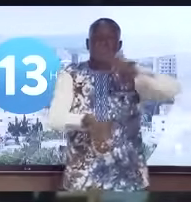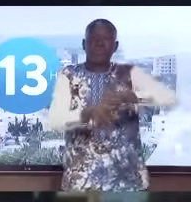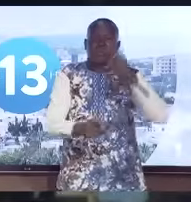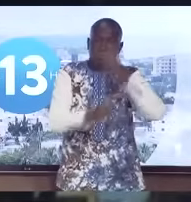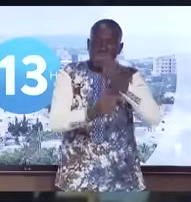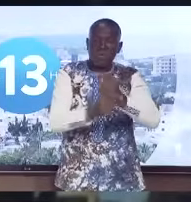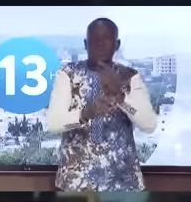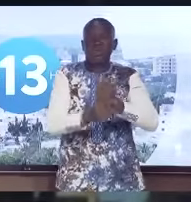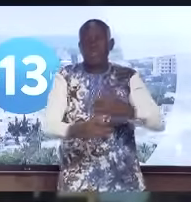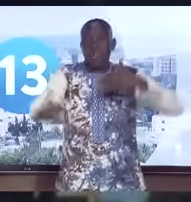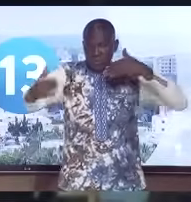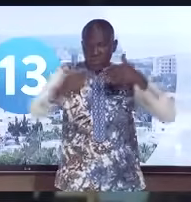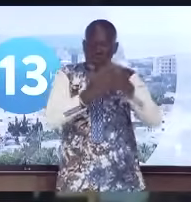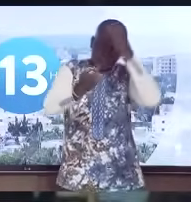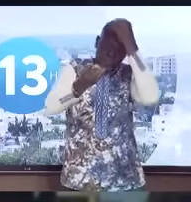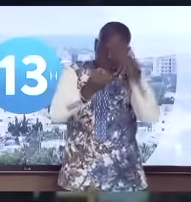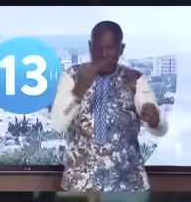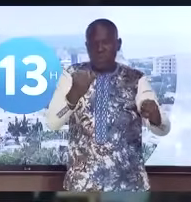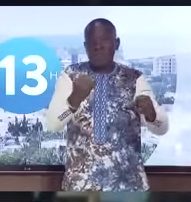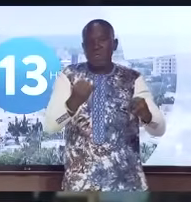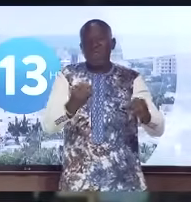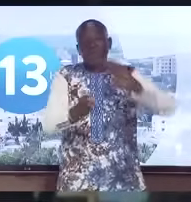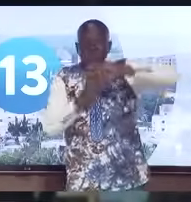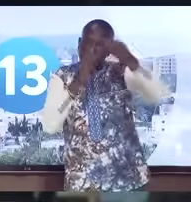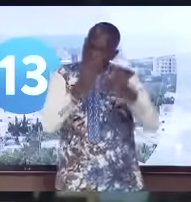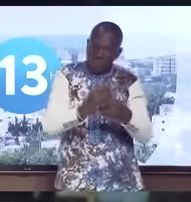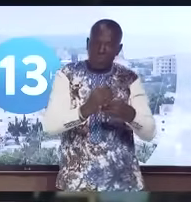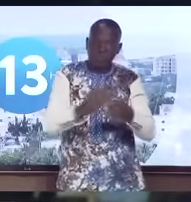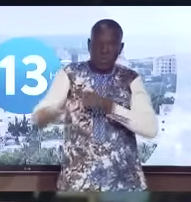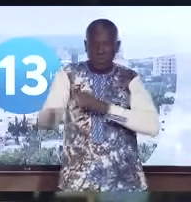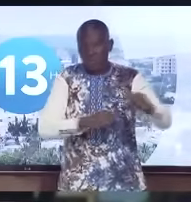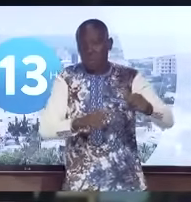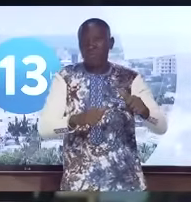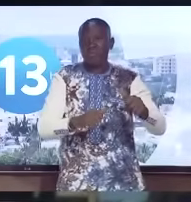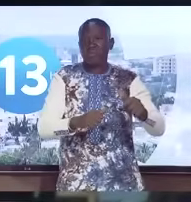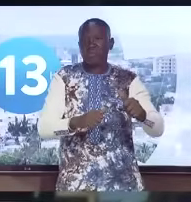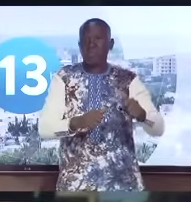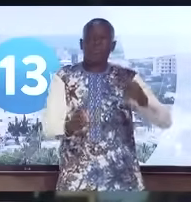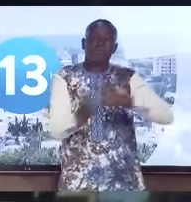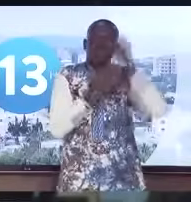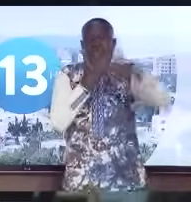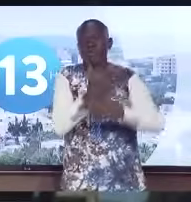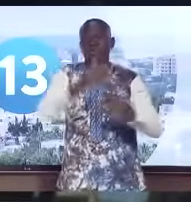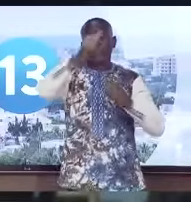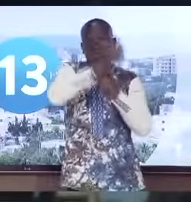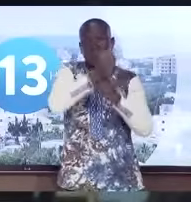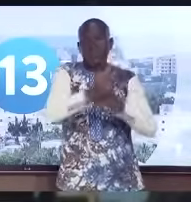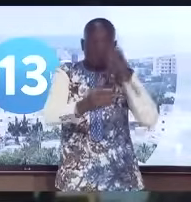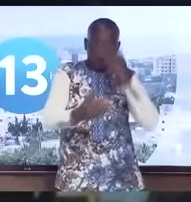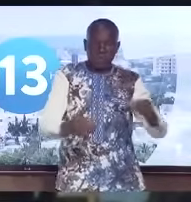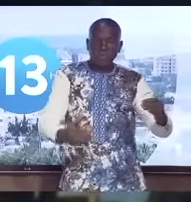cadre est arrivé à son terme et fait le bilan de l'action menée. Le projet pour la protection des enfants